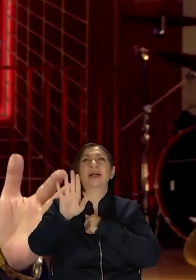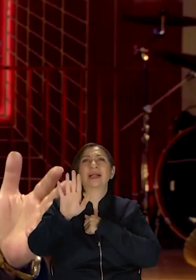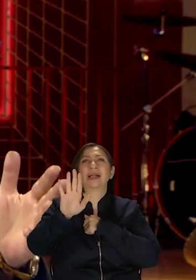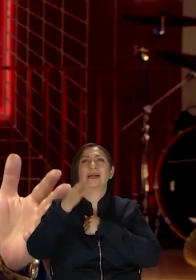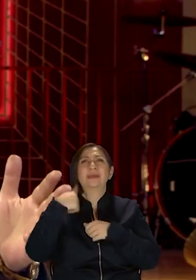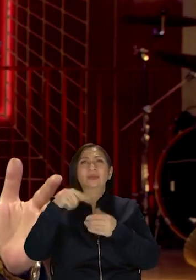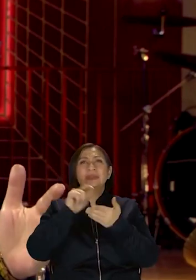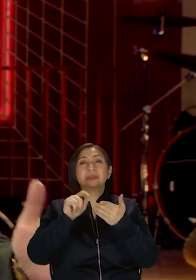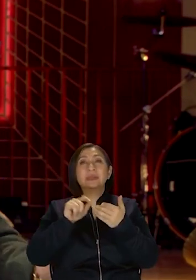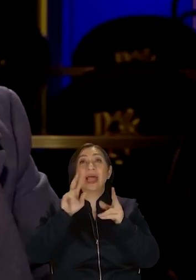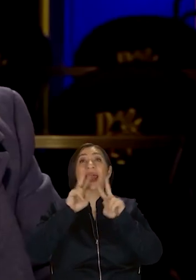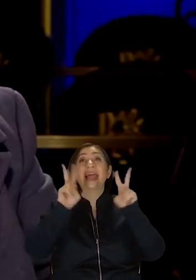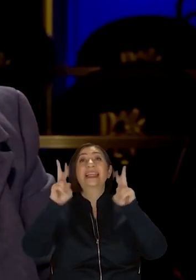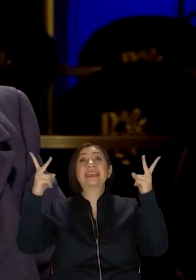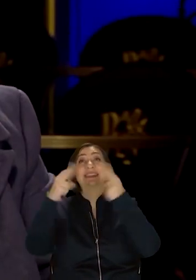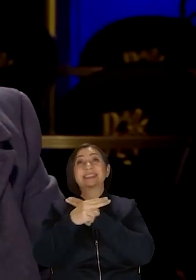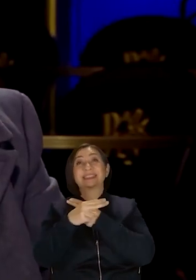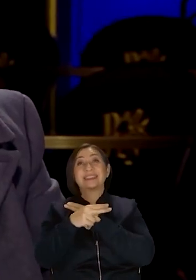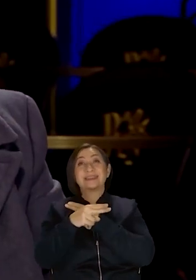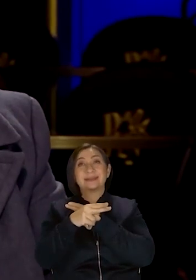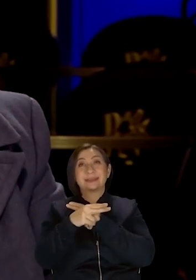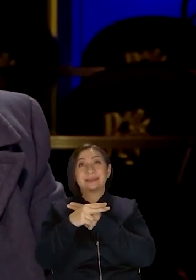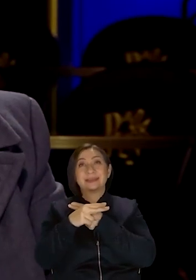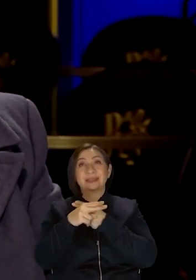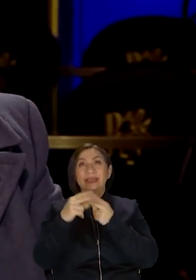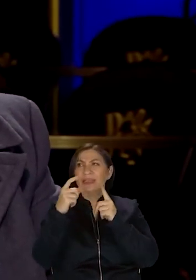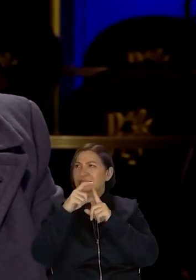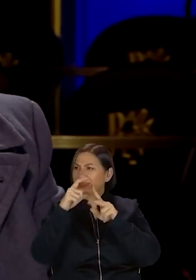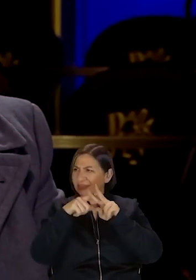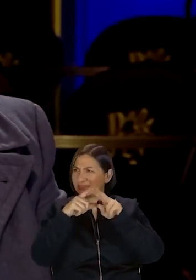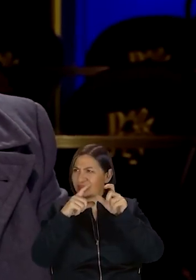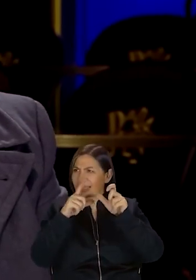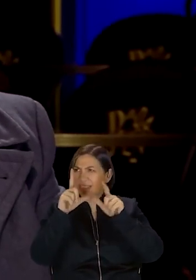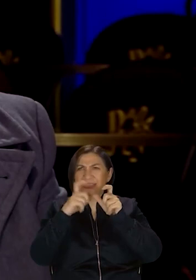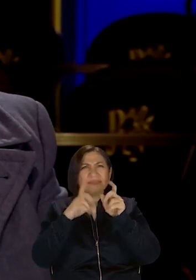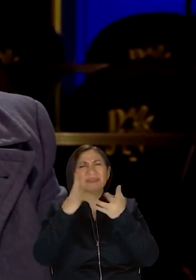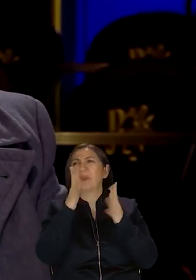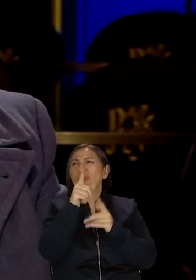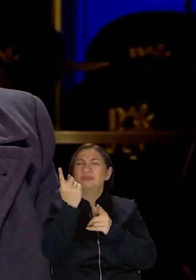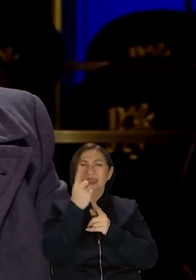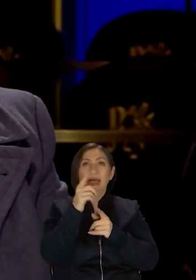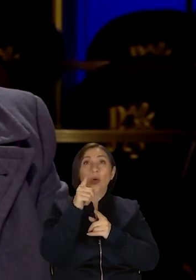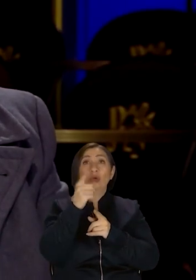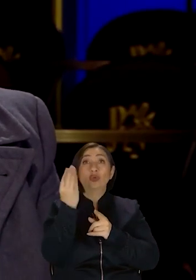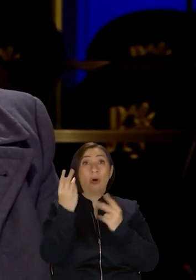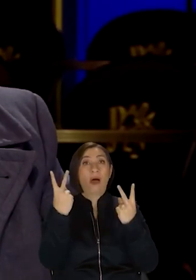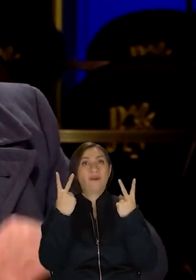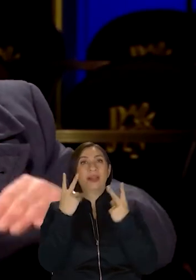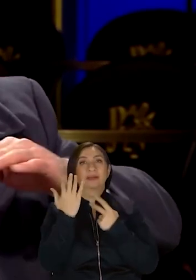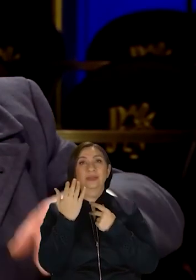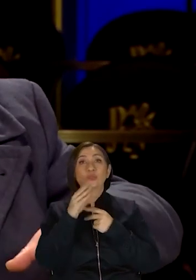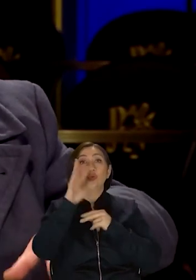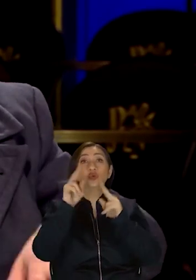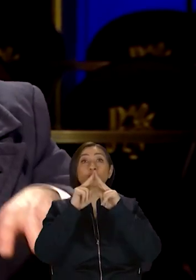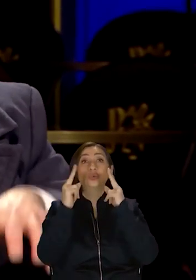bu tamamen dünyada elektrik kesiliyor. Ha, enerji kaynakları. Darkness mıydı? Öyle bir şeydi galiba. O tarz bir şey. O da çok havalı bir şey. Yani